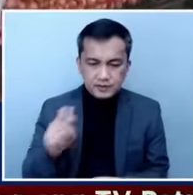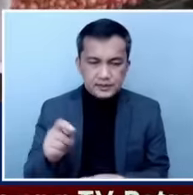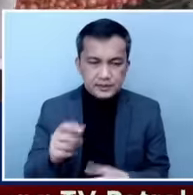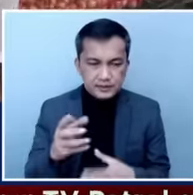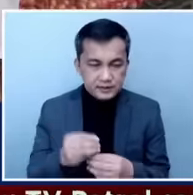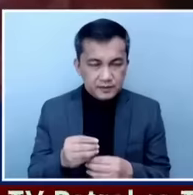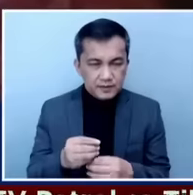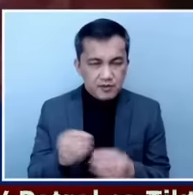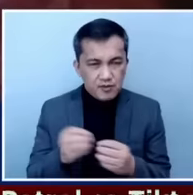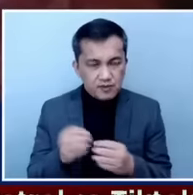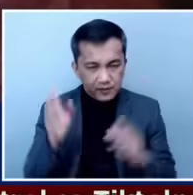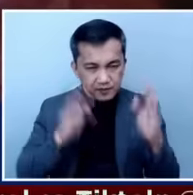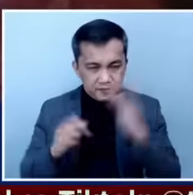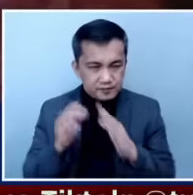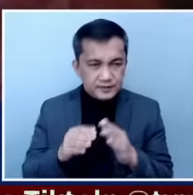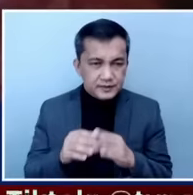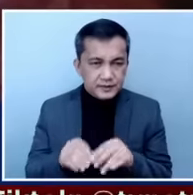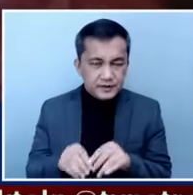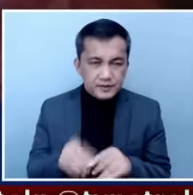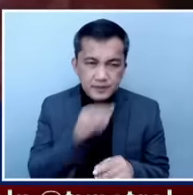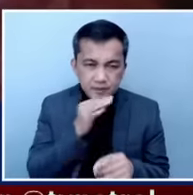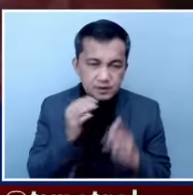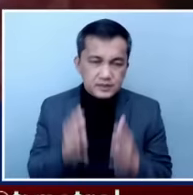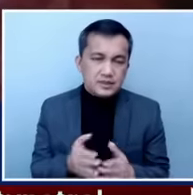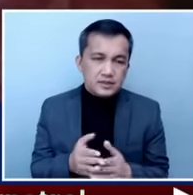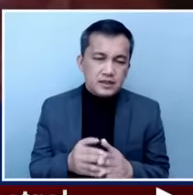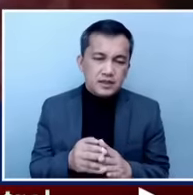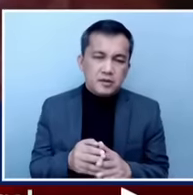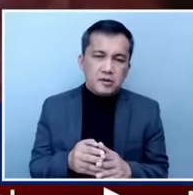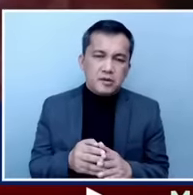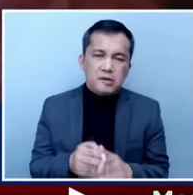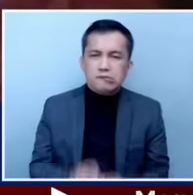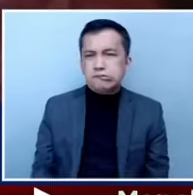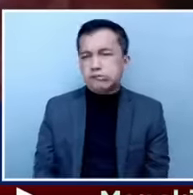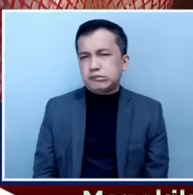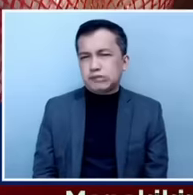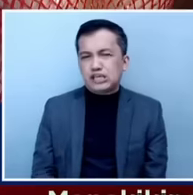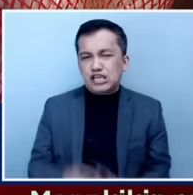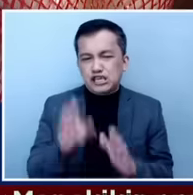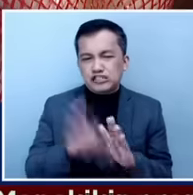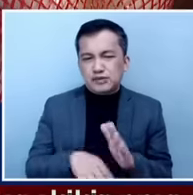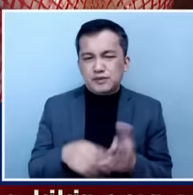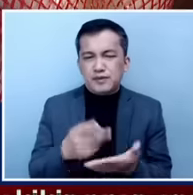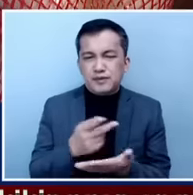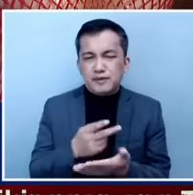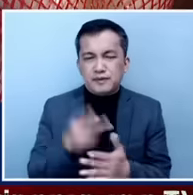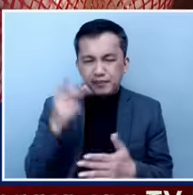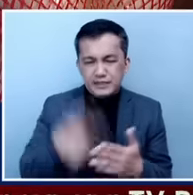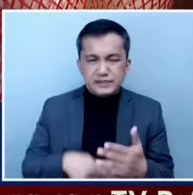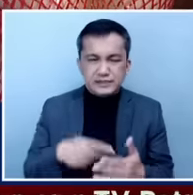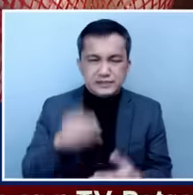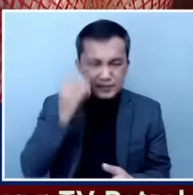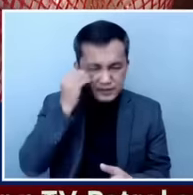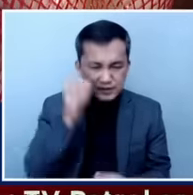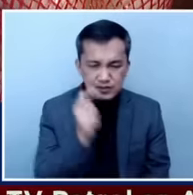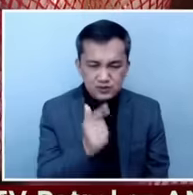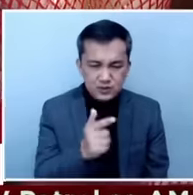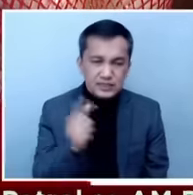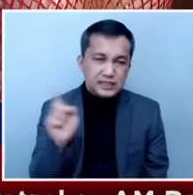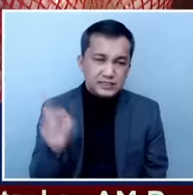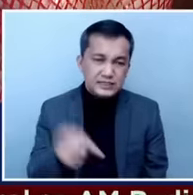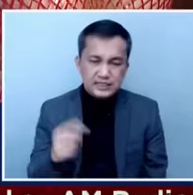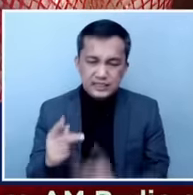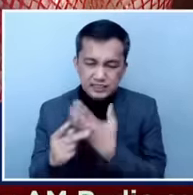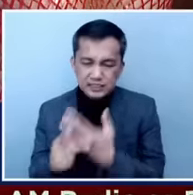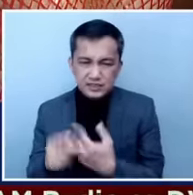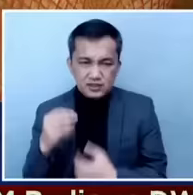mas iniinda ng mga magsasaka ngayon ang bagsak na farm gate price ng sibuyas. Nasa 20 kada kilo na lang ang puting sibuyas